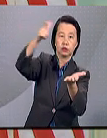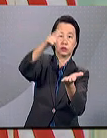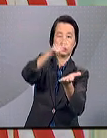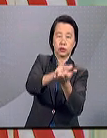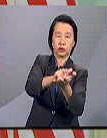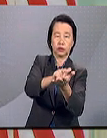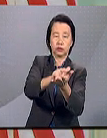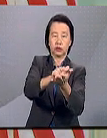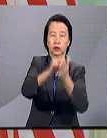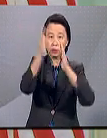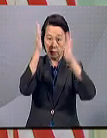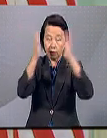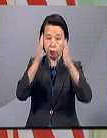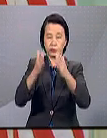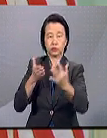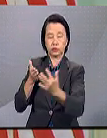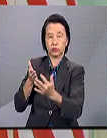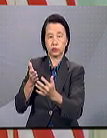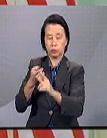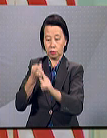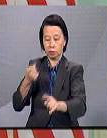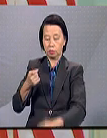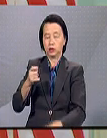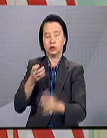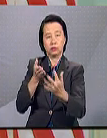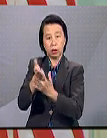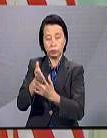ke tanah air melalui lapangan terbang KLIA.